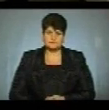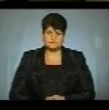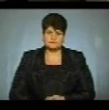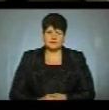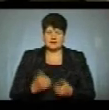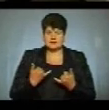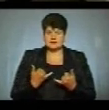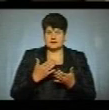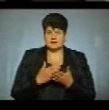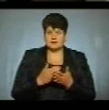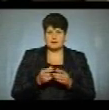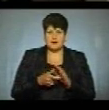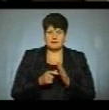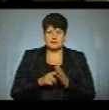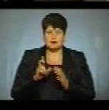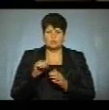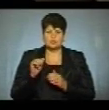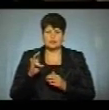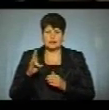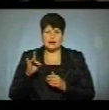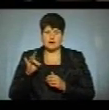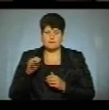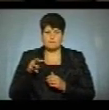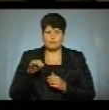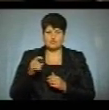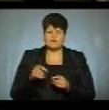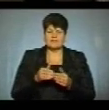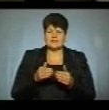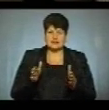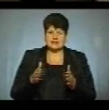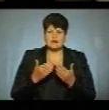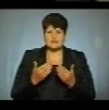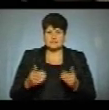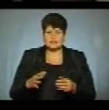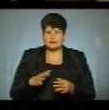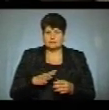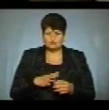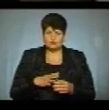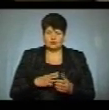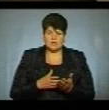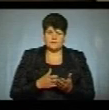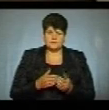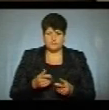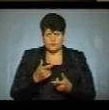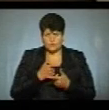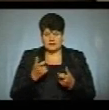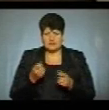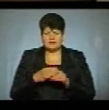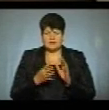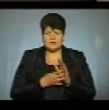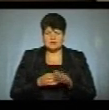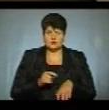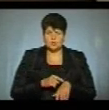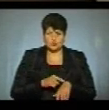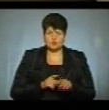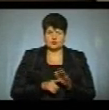Я знаходжуся в приміщенні «Бункер-Музу». Відкриття виставки, яке було анонсоване на 19-ту годину, розпочалося